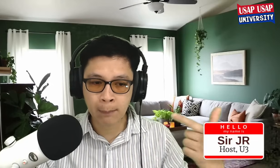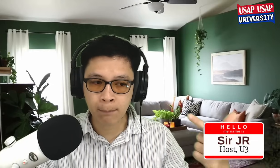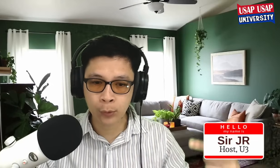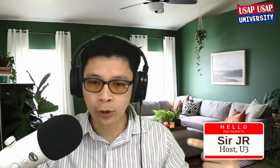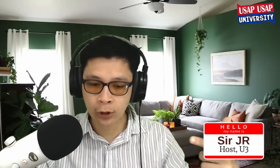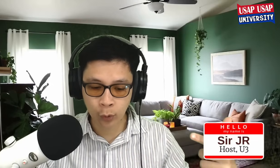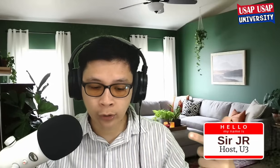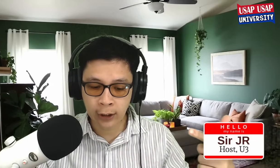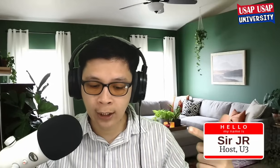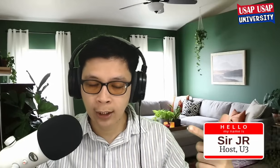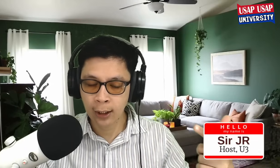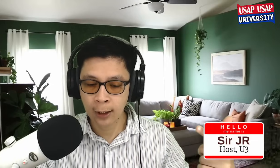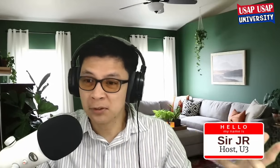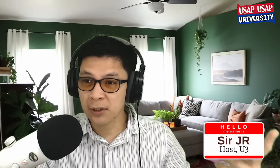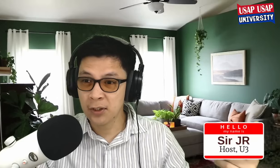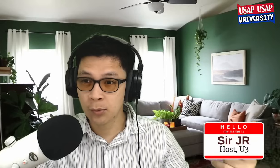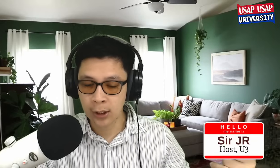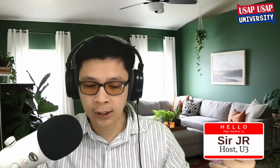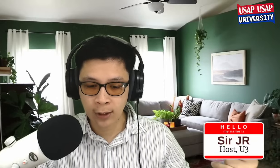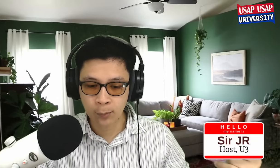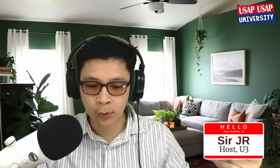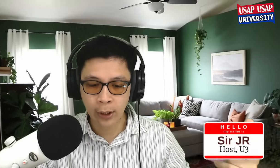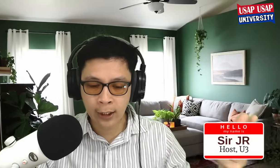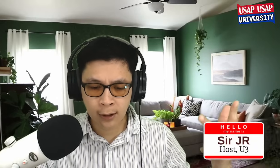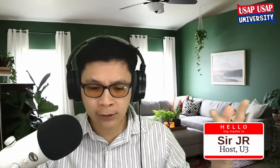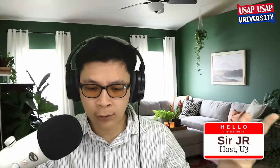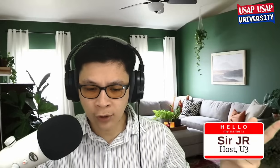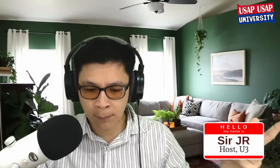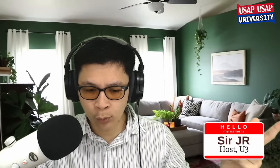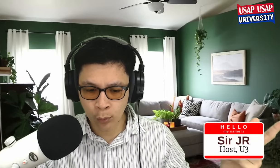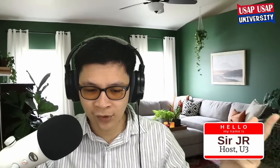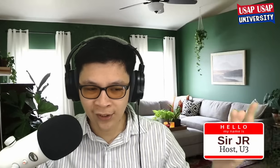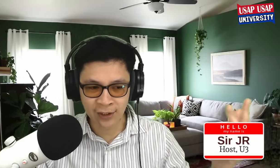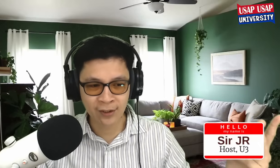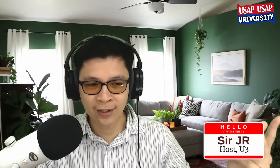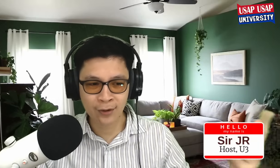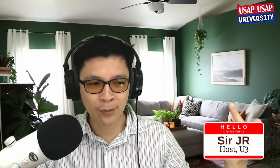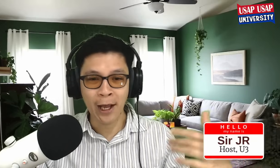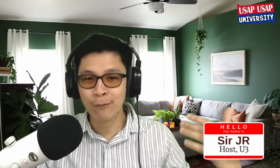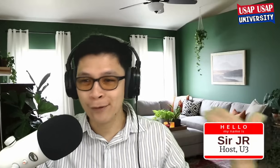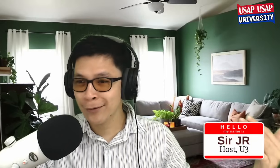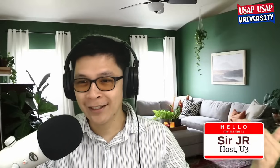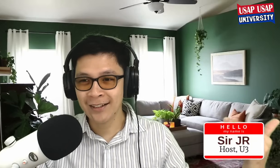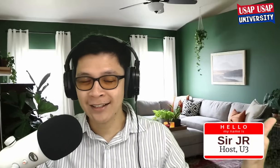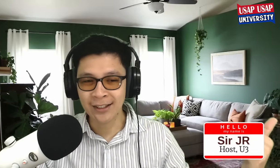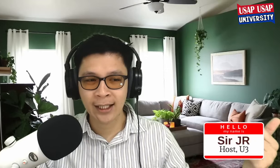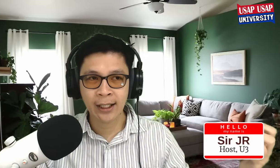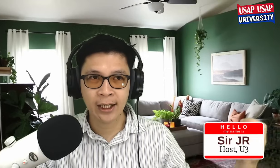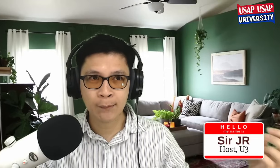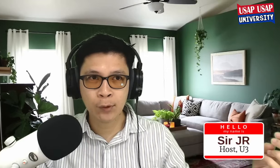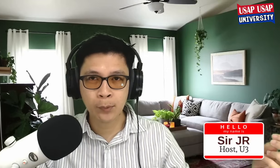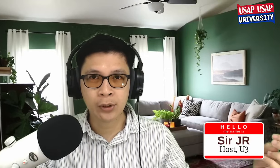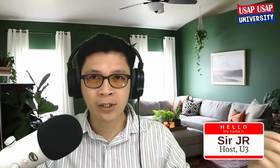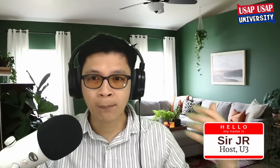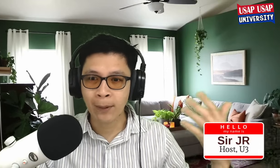hindi nakapagpatuloy ng doktrina, Antichristo niya agad, ano po? And may tanong din siya patungkol sa 666, so I'm very excited dahil